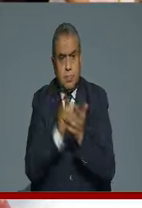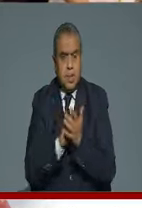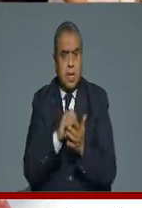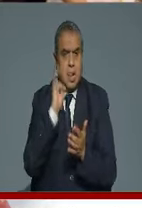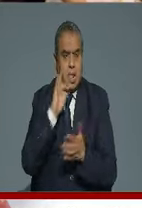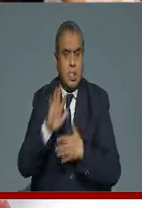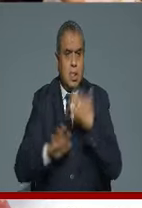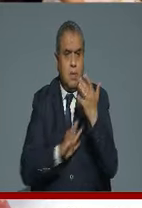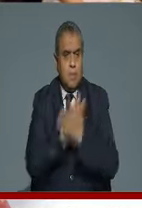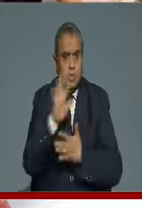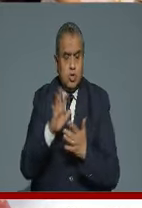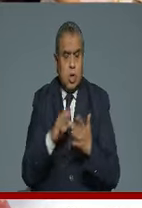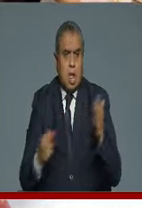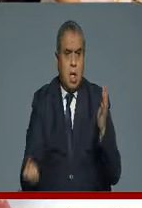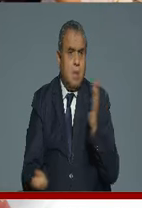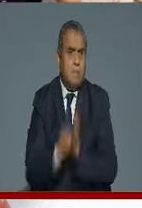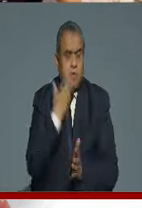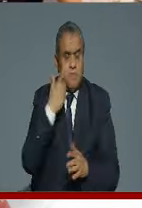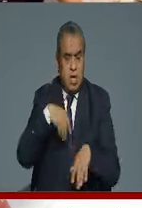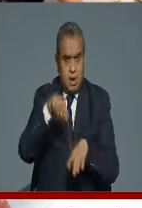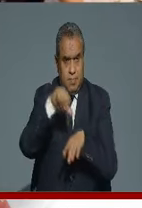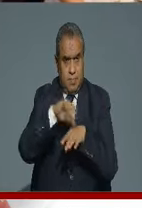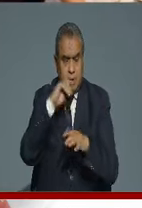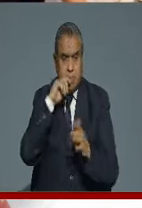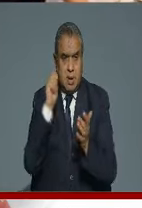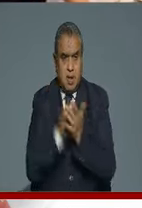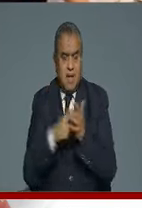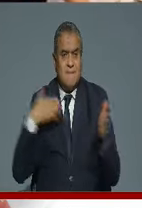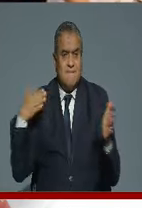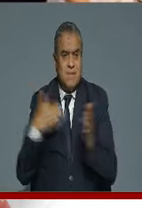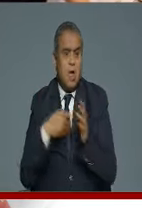كل أزمة بتمر في أي حتة بيبقى لها تأثير علينا،